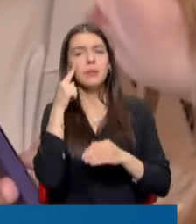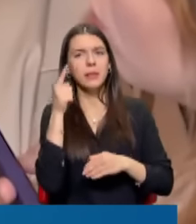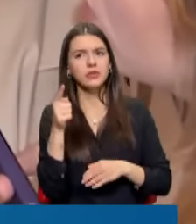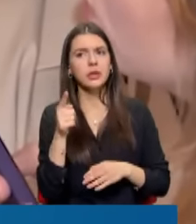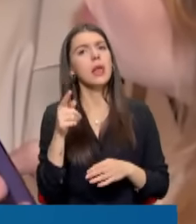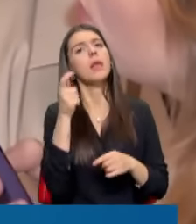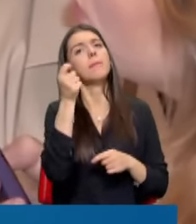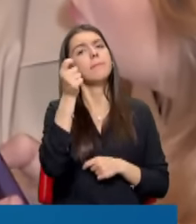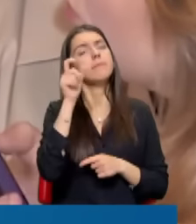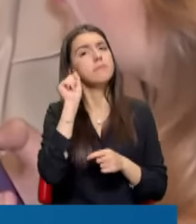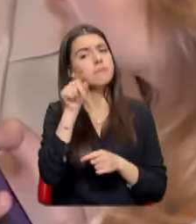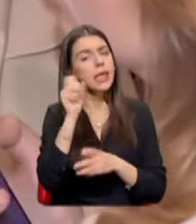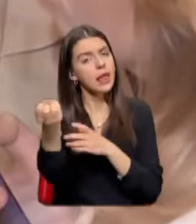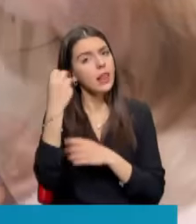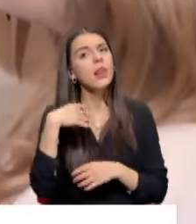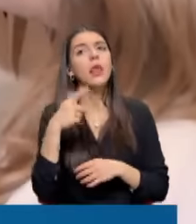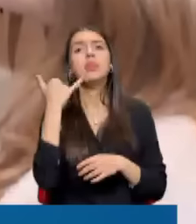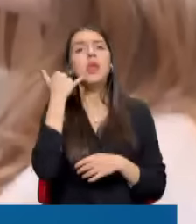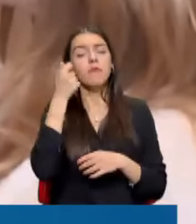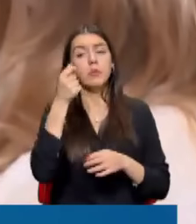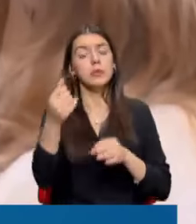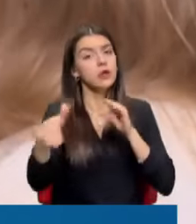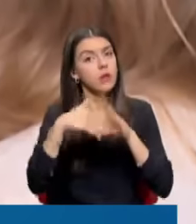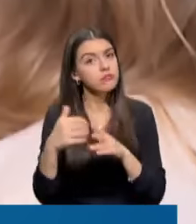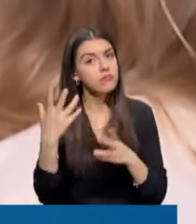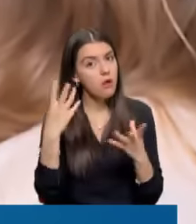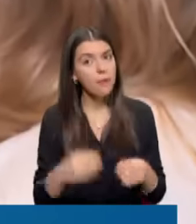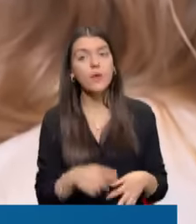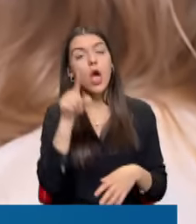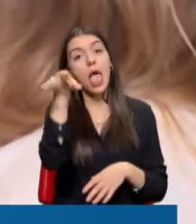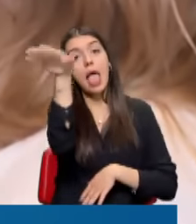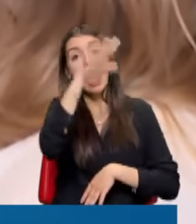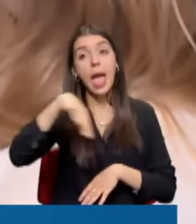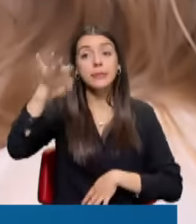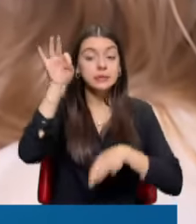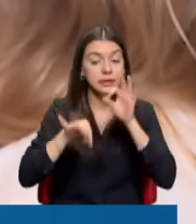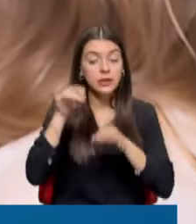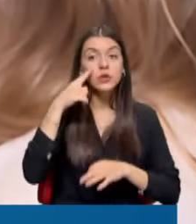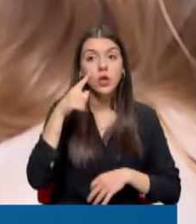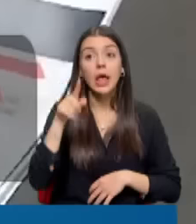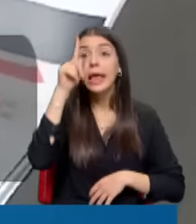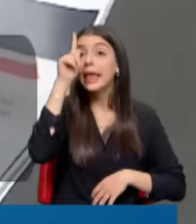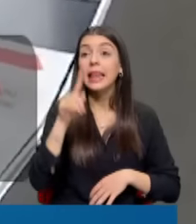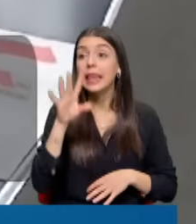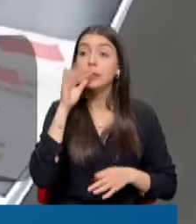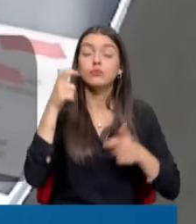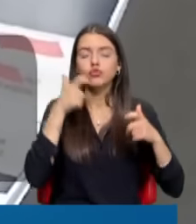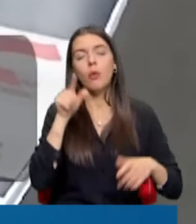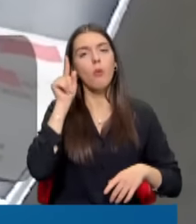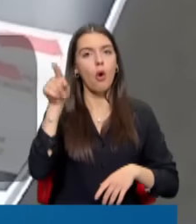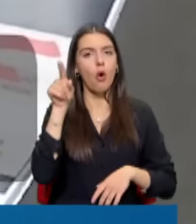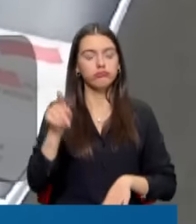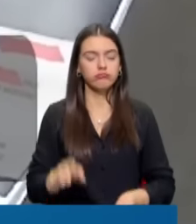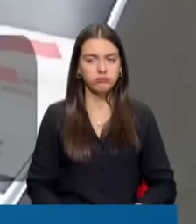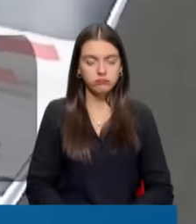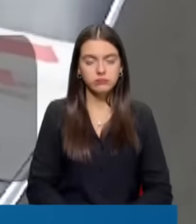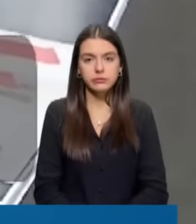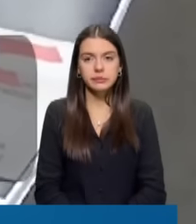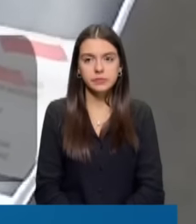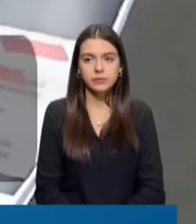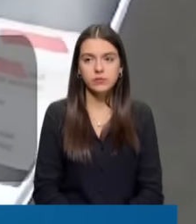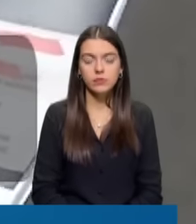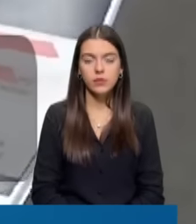atabilir, cep telefonlarına mesaj atabilir. Tüm bu talepleri değerlendirecek olan ilgili komisyonlardır. Yazı İşleri Müdürü yazılı